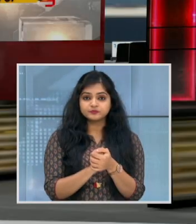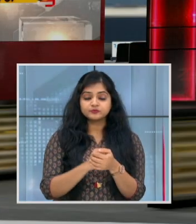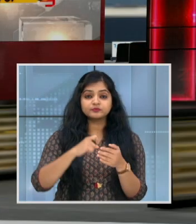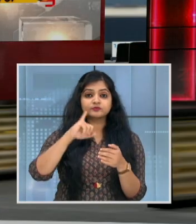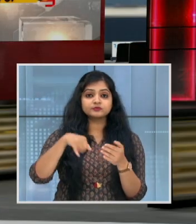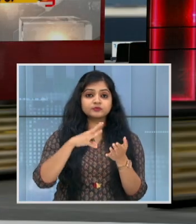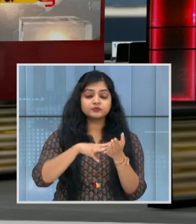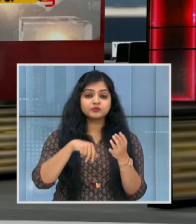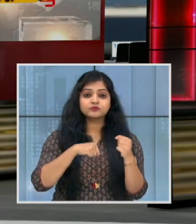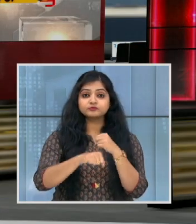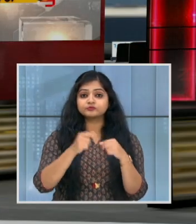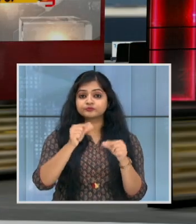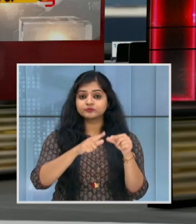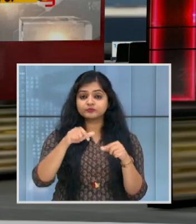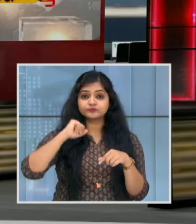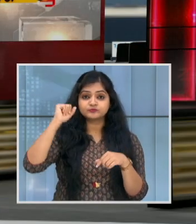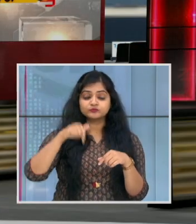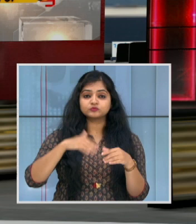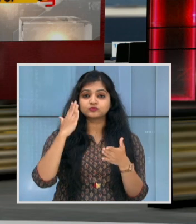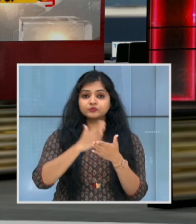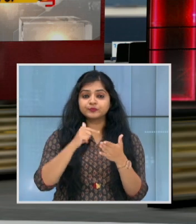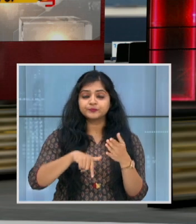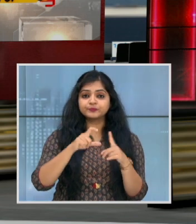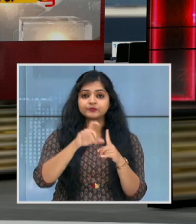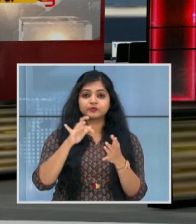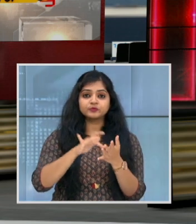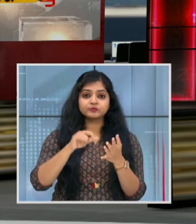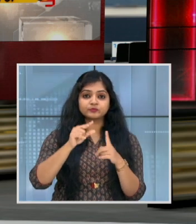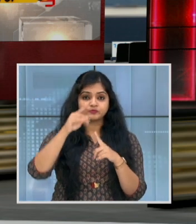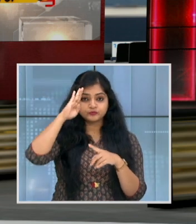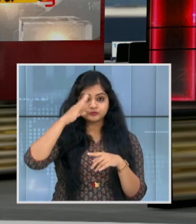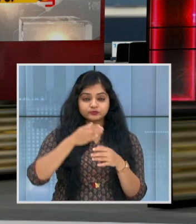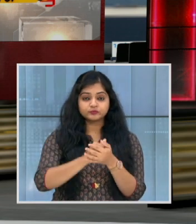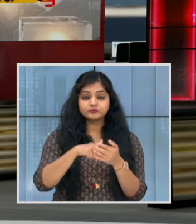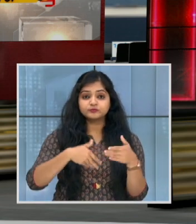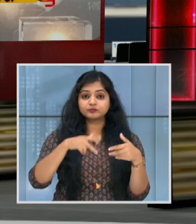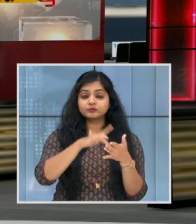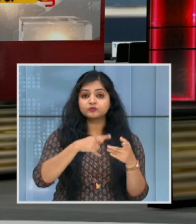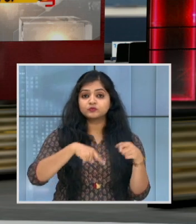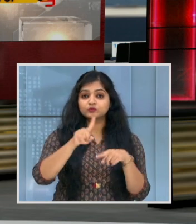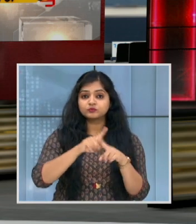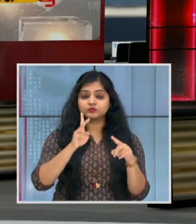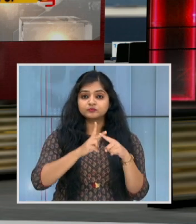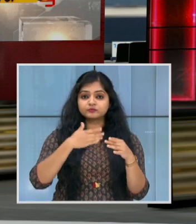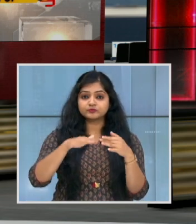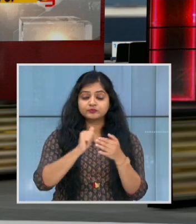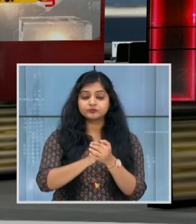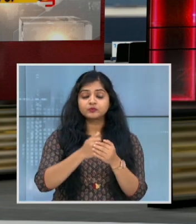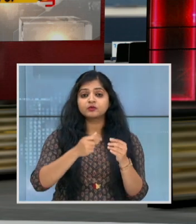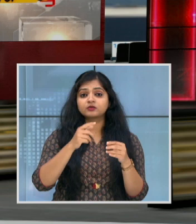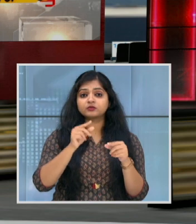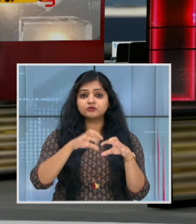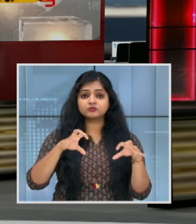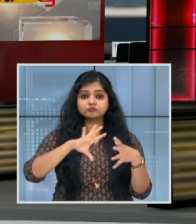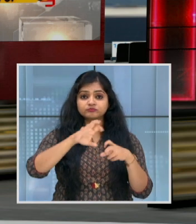ജന്തർ മന്ദറിൽ ഗുസ്തി താരങ്ങളുടെ പ്രതിഷേധം വിലക്കി ഡൽഹി പോലീസ്. മേഖലയിൽ നിരോധനാജ്ഞ തുടരുകയാണ്. പൊതുമുതൽ നശിപ്പിക്കുകയും കലാപമുണ്ടാക്കാൻ ശ്രമിക്കുകയും